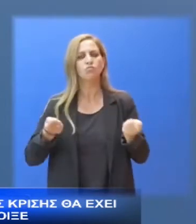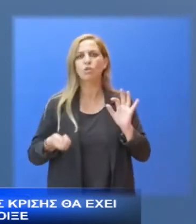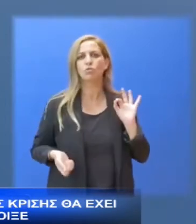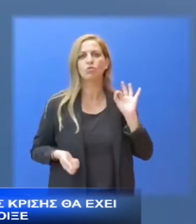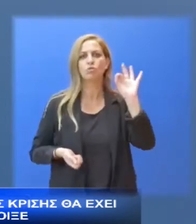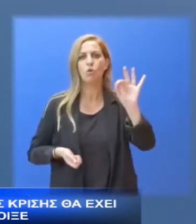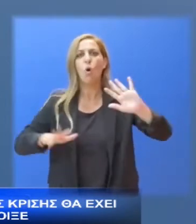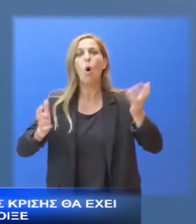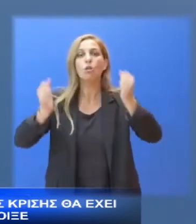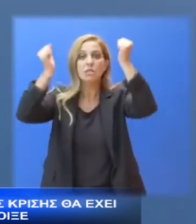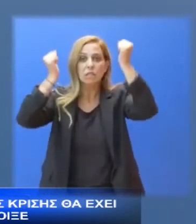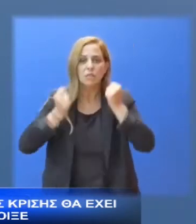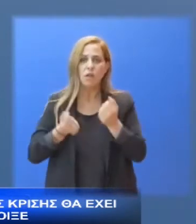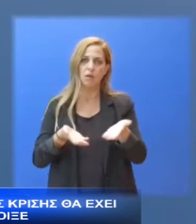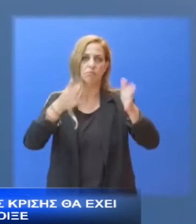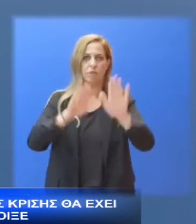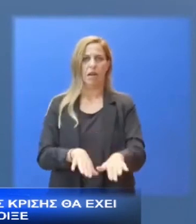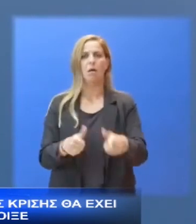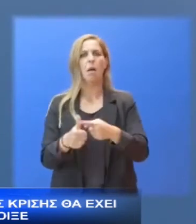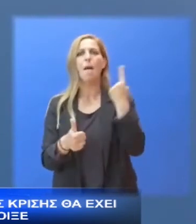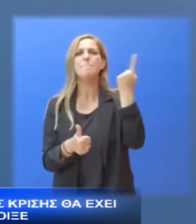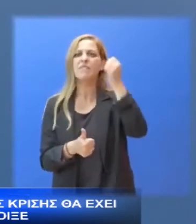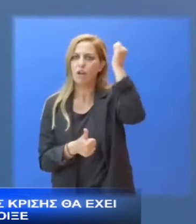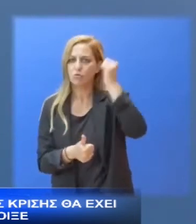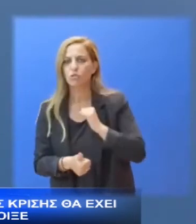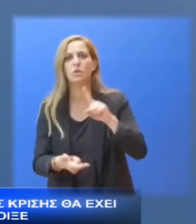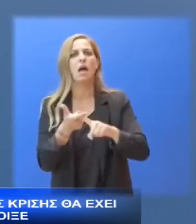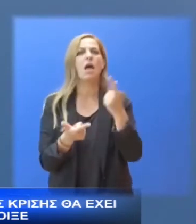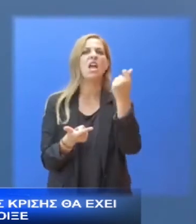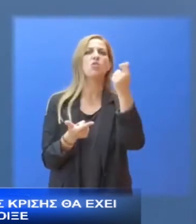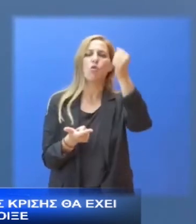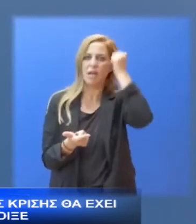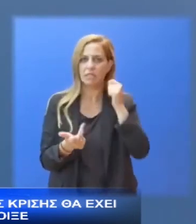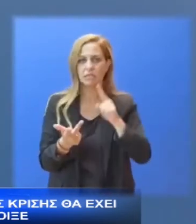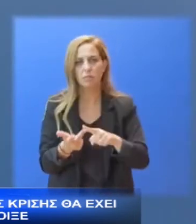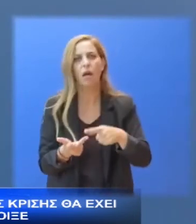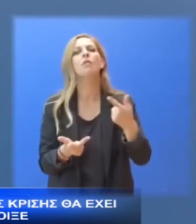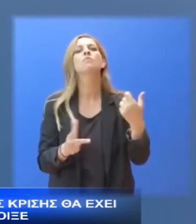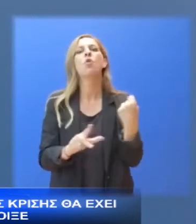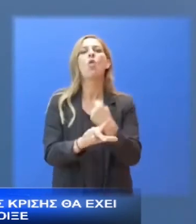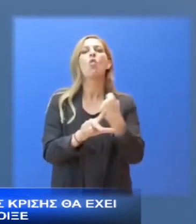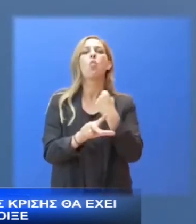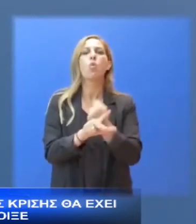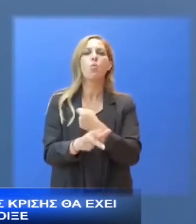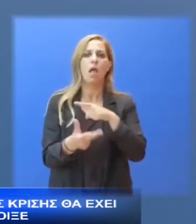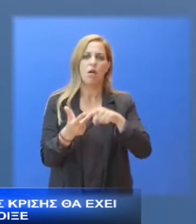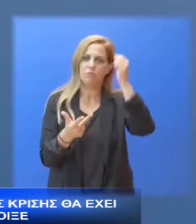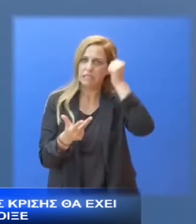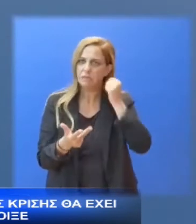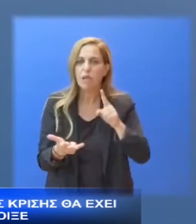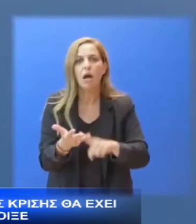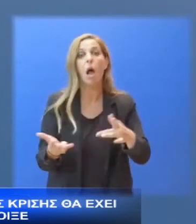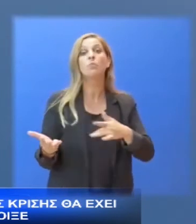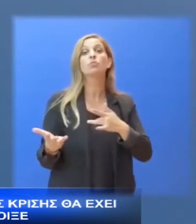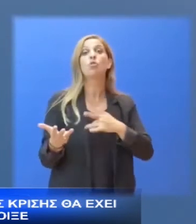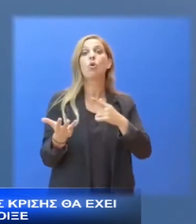καλυφθεί κάθε πληγή που άνοιξε. Περιβαλλοντική, οικονομική, επαγγελματική και ψυχολογική.